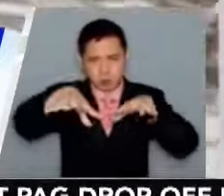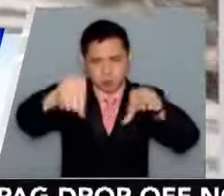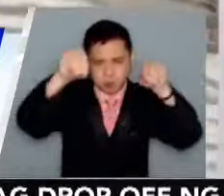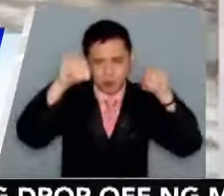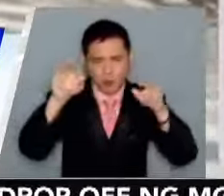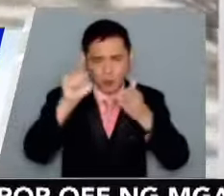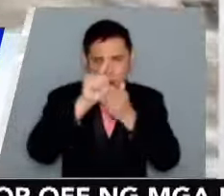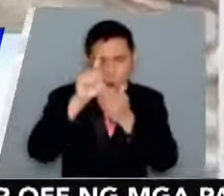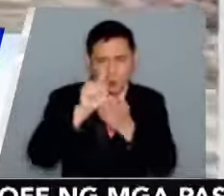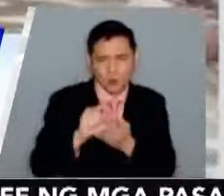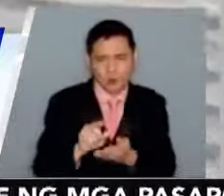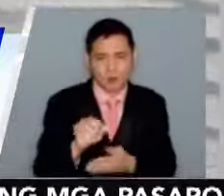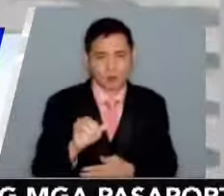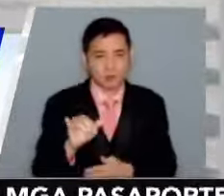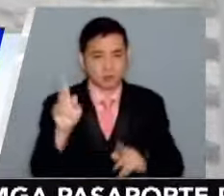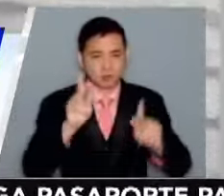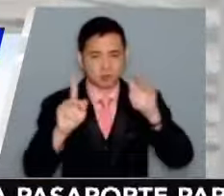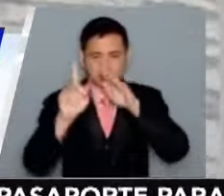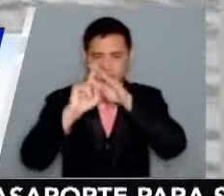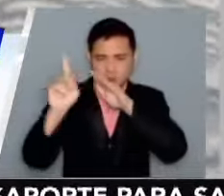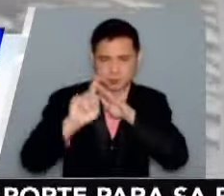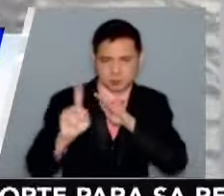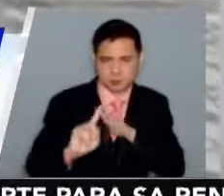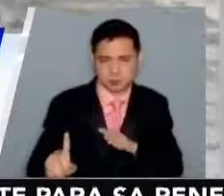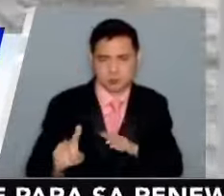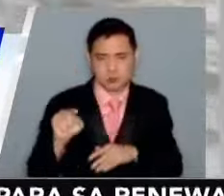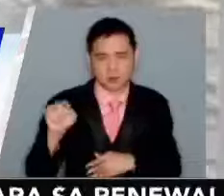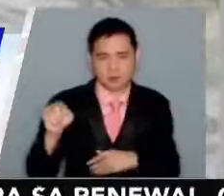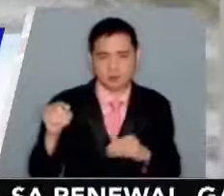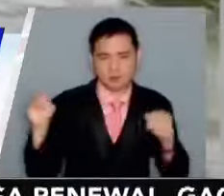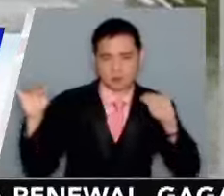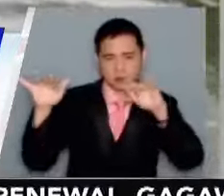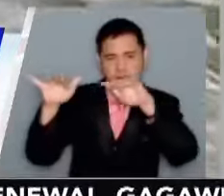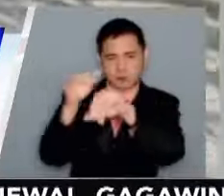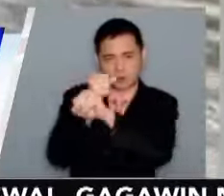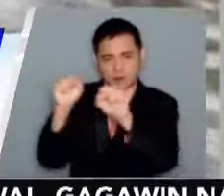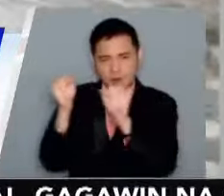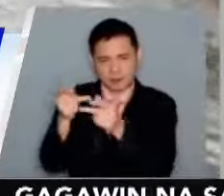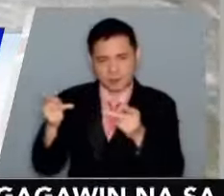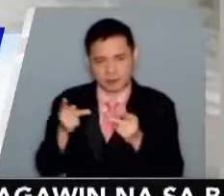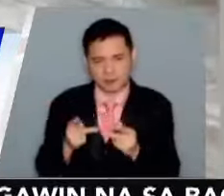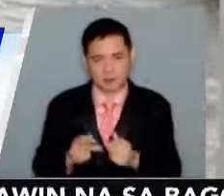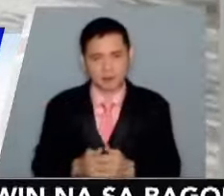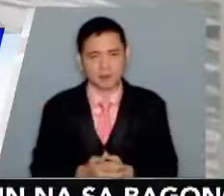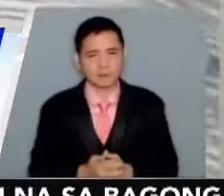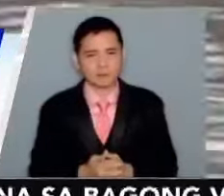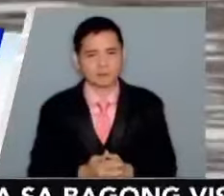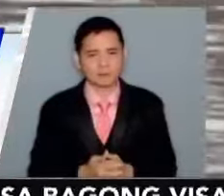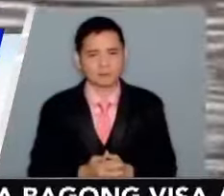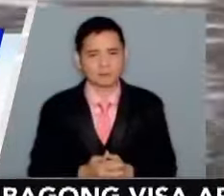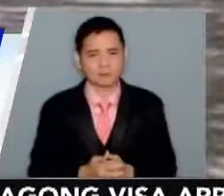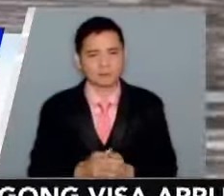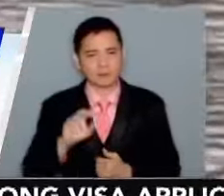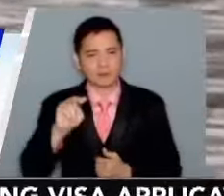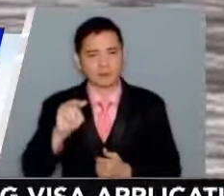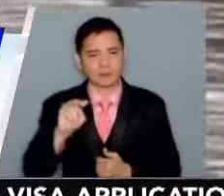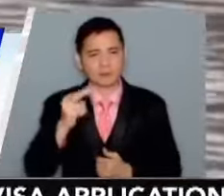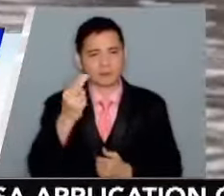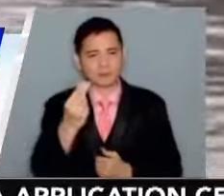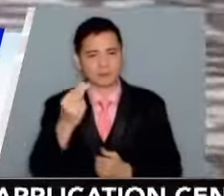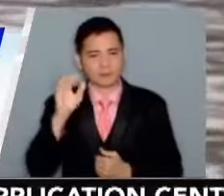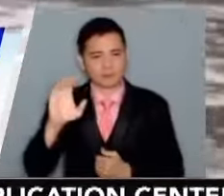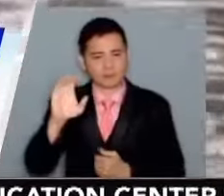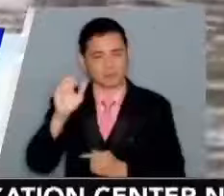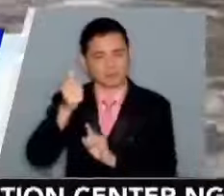na mga residenteng nasa daraanan ng bagyo. Sabi ng NHC Director, unsurvivable